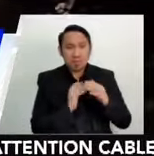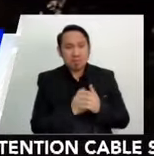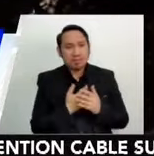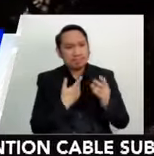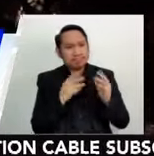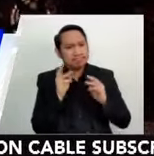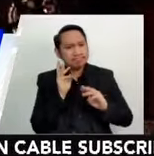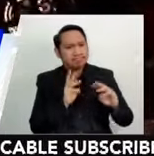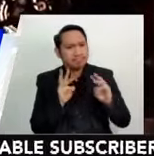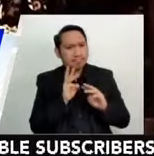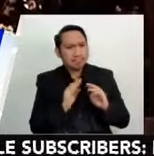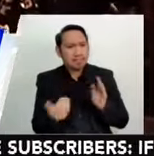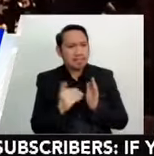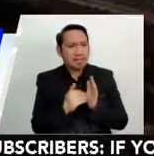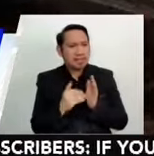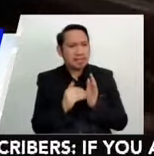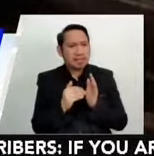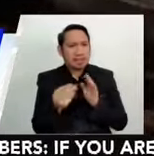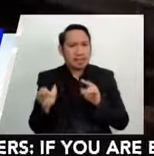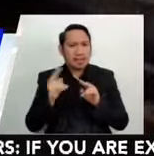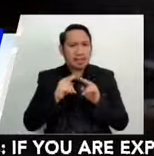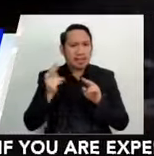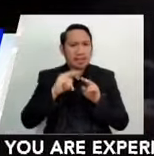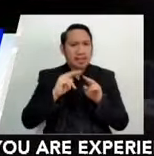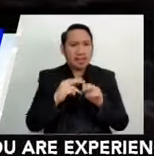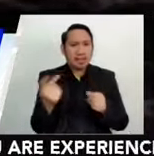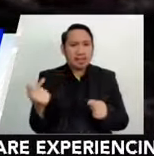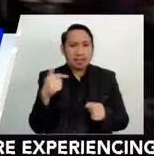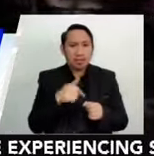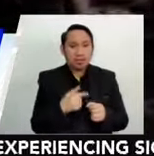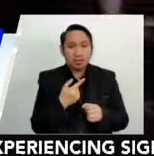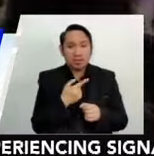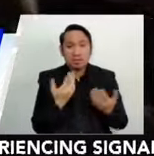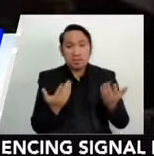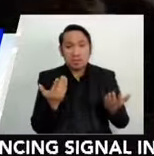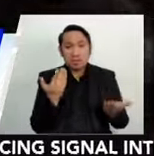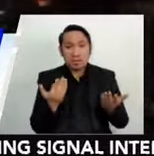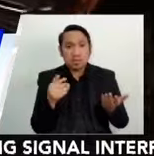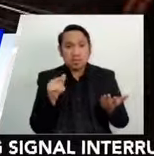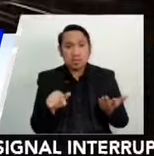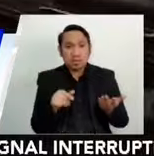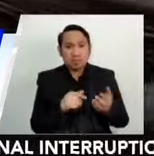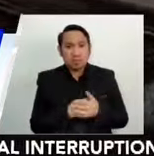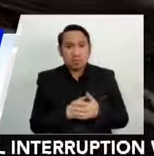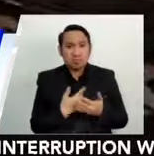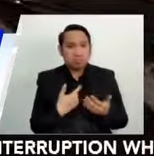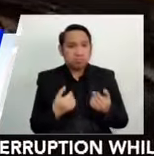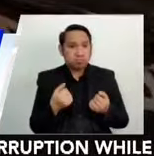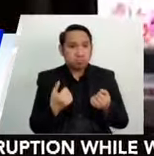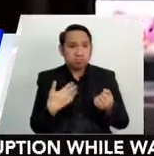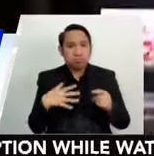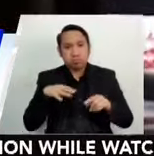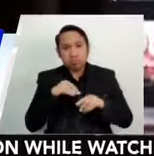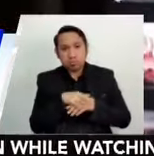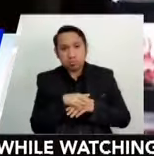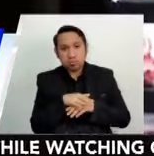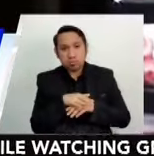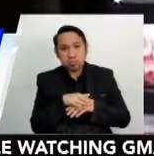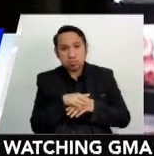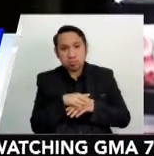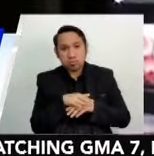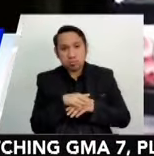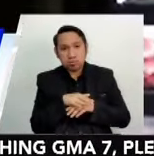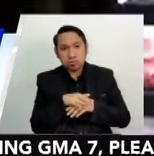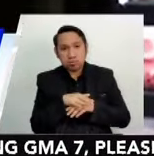pagsipa ng presyo ng produktong petrolyo. Hindi raw kasi malabo na baka silang mga namamasahe ang maapektuhan kapag nagkataon. May epekto sa